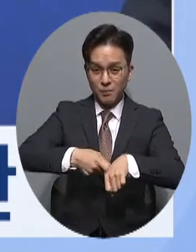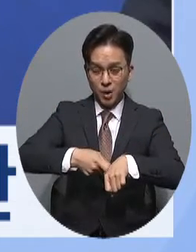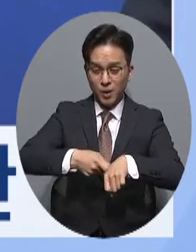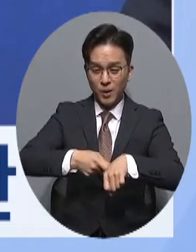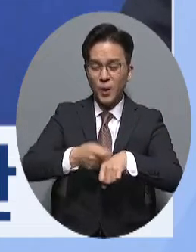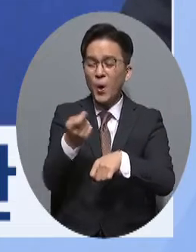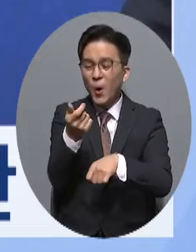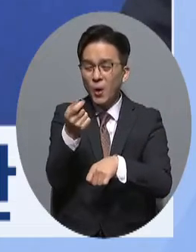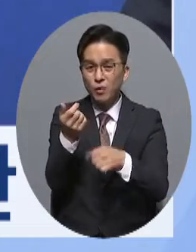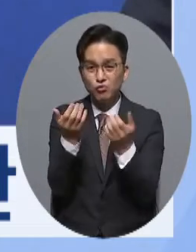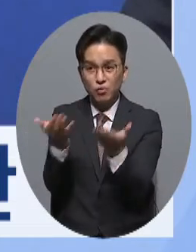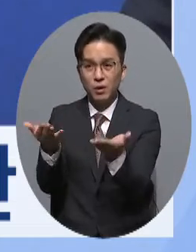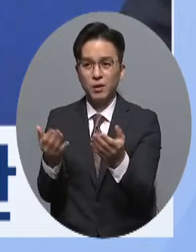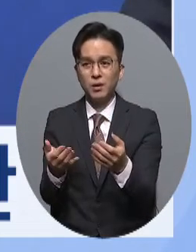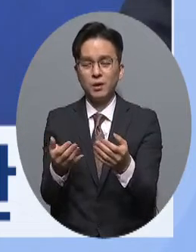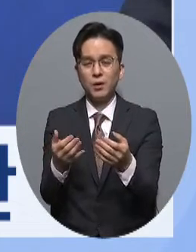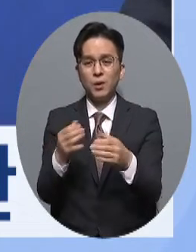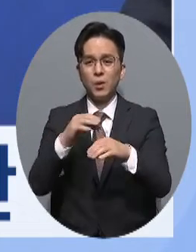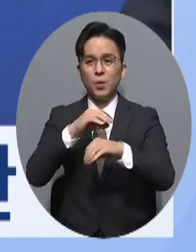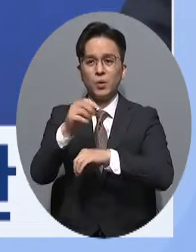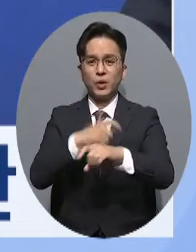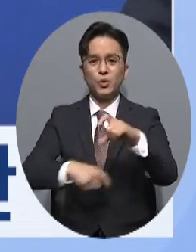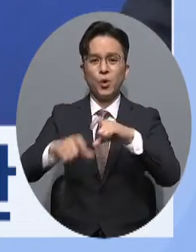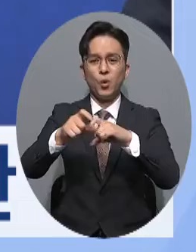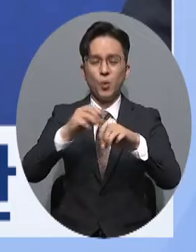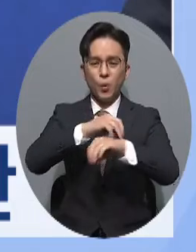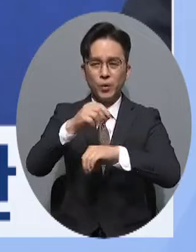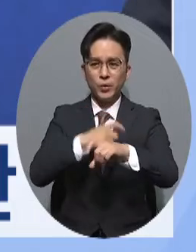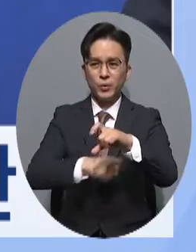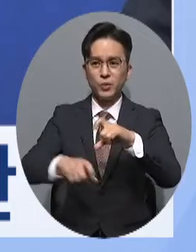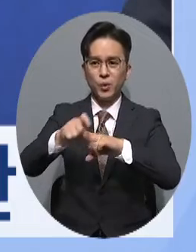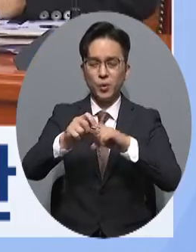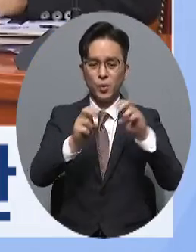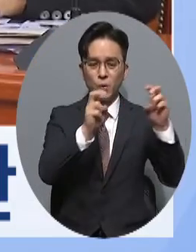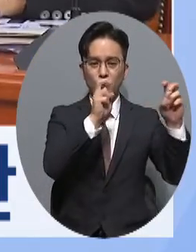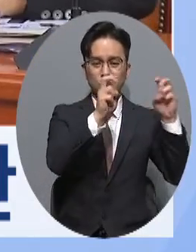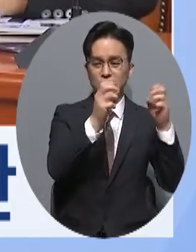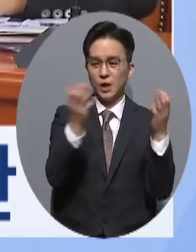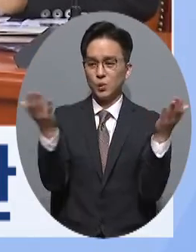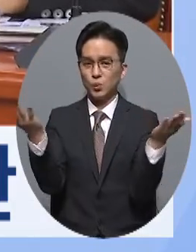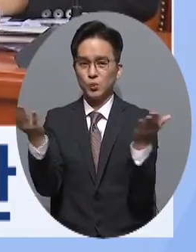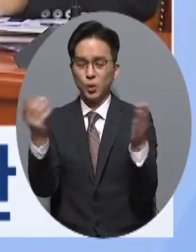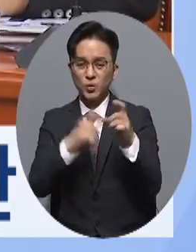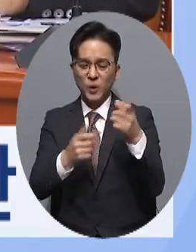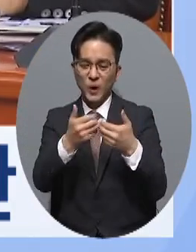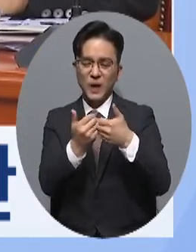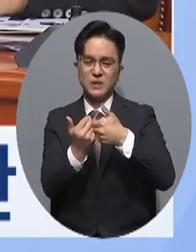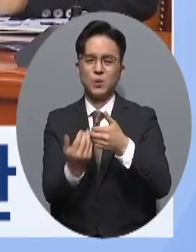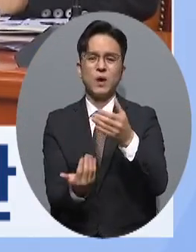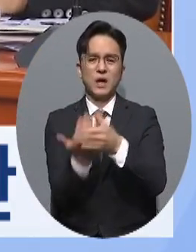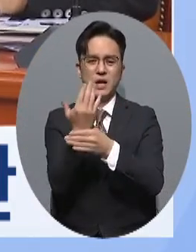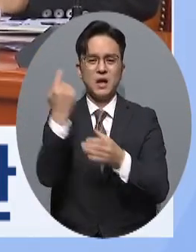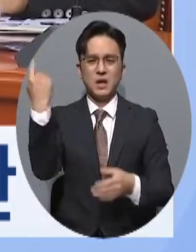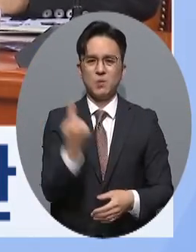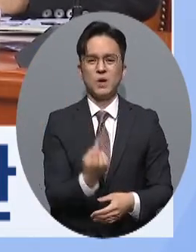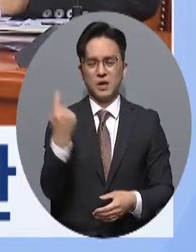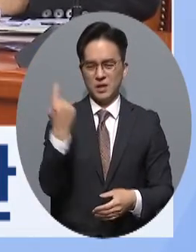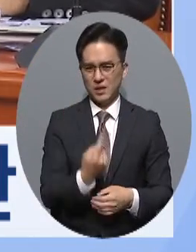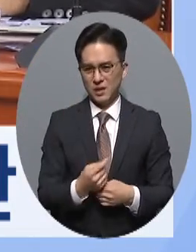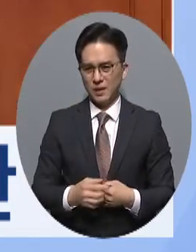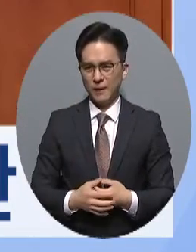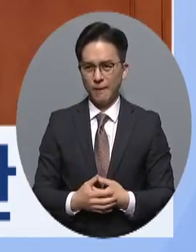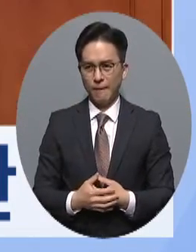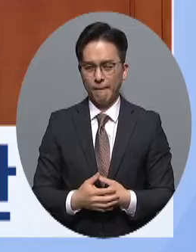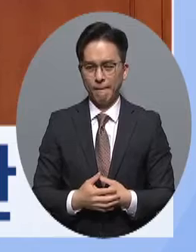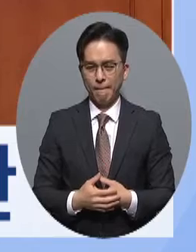그 노와 사이의 어떤 대등한 협력을 만드는 그런 전제를 잊는다고 하면은 이런 부분에 대해서도 국민들이 상당부분 공감하겠지만